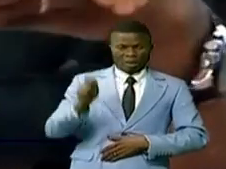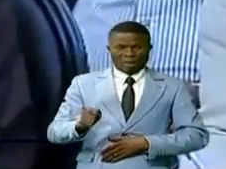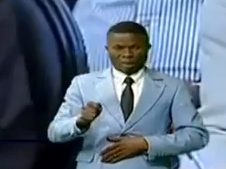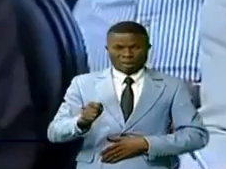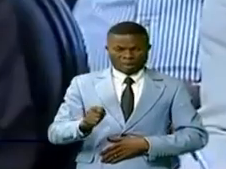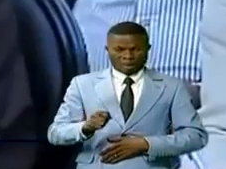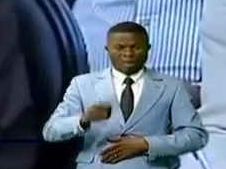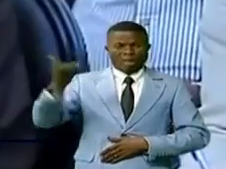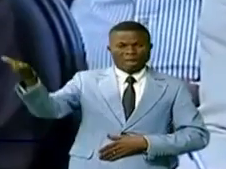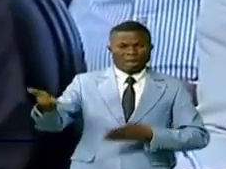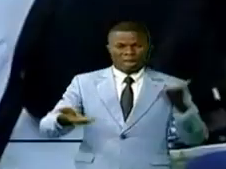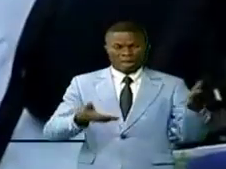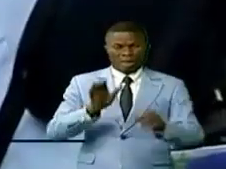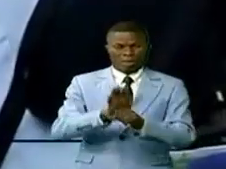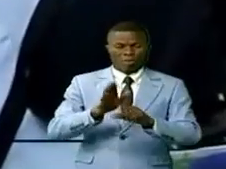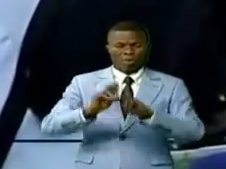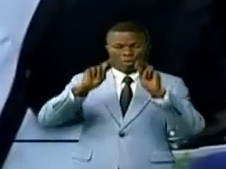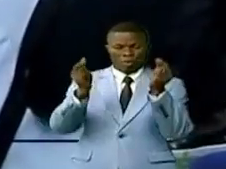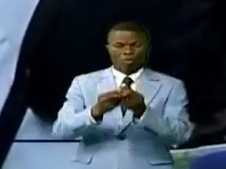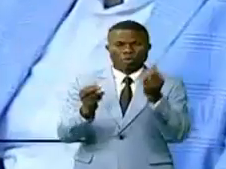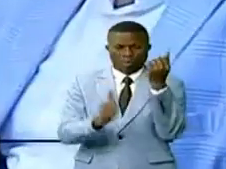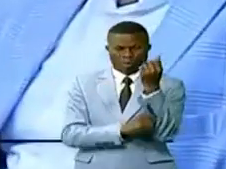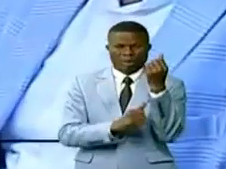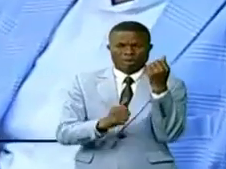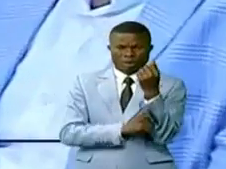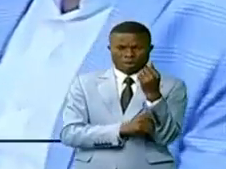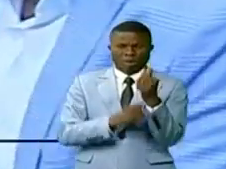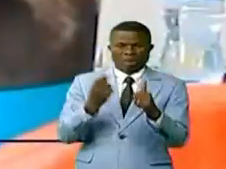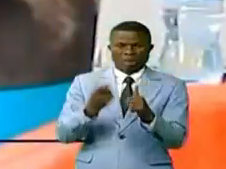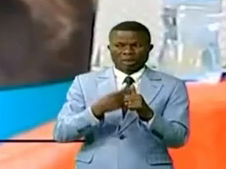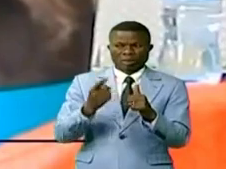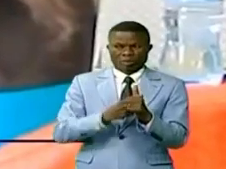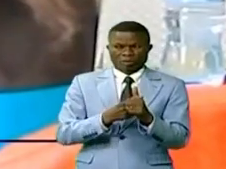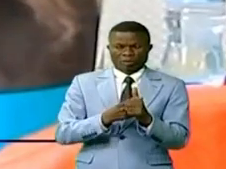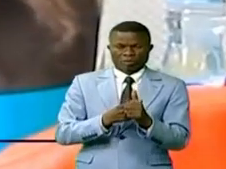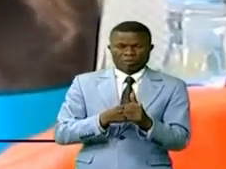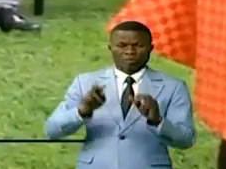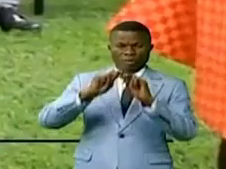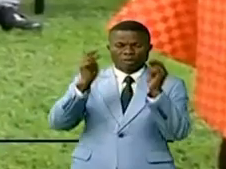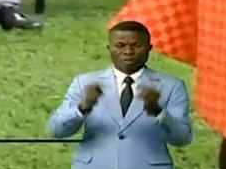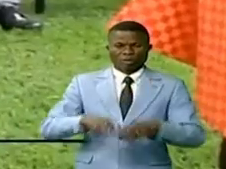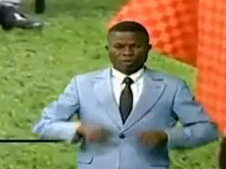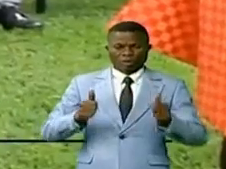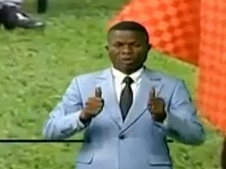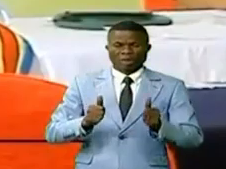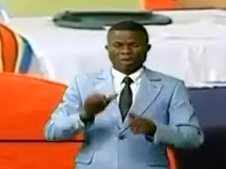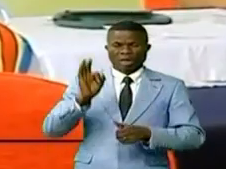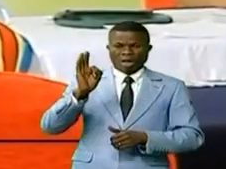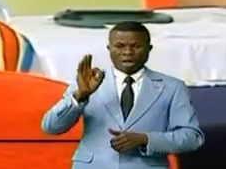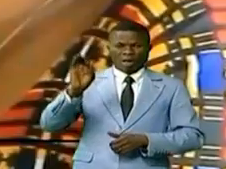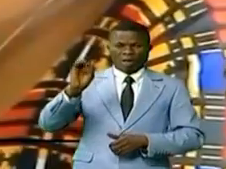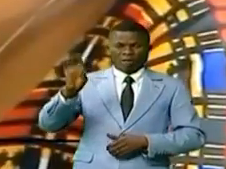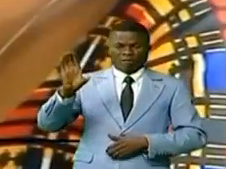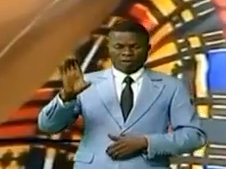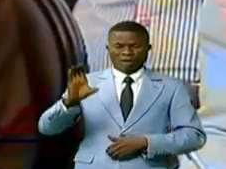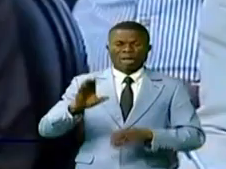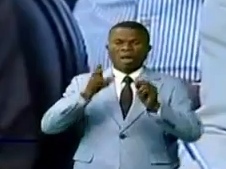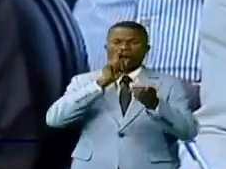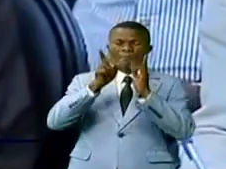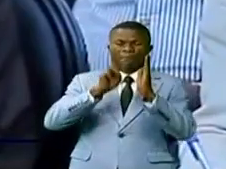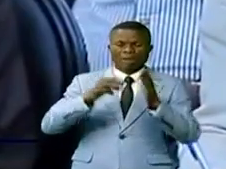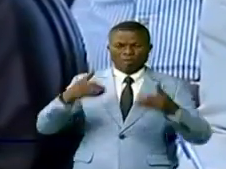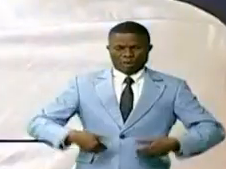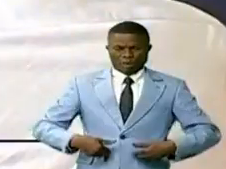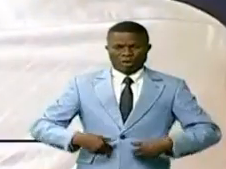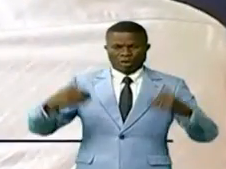des audiences à certaines couches de la population, notamment les forces vives, la FEC, les parlements des jeunes, les